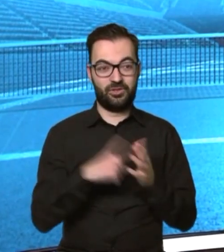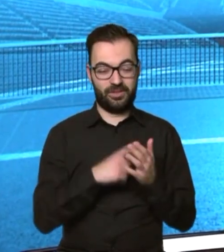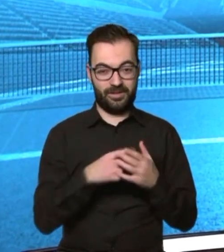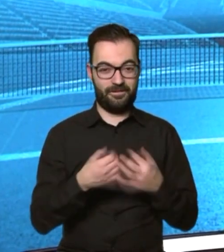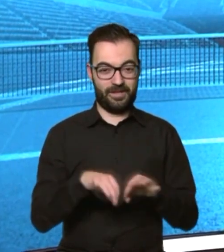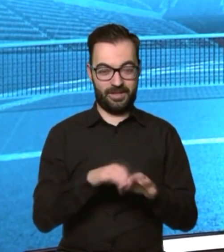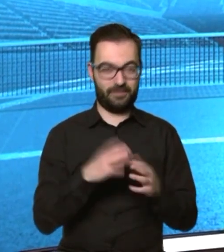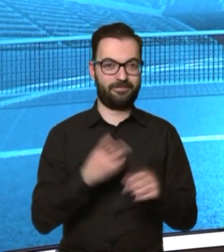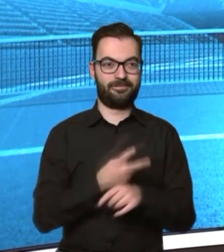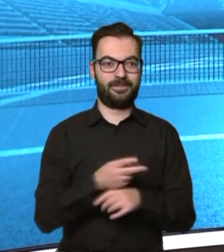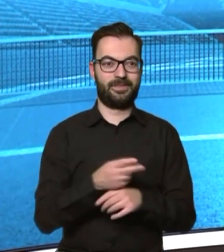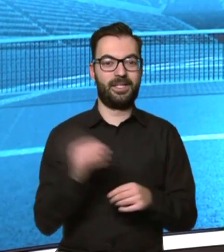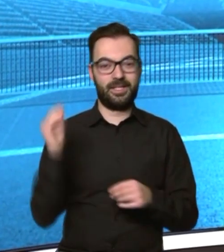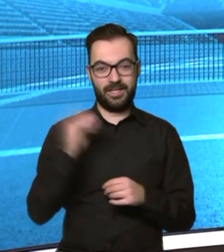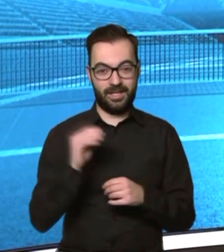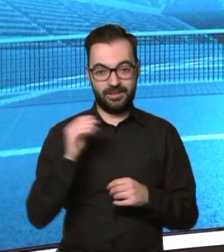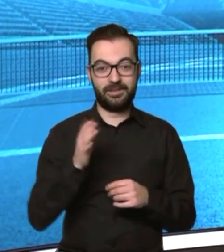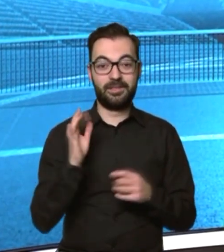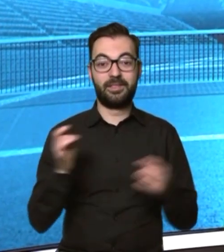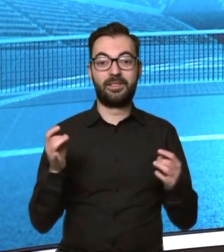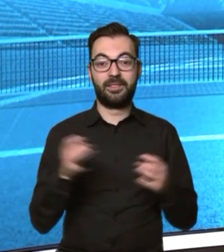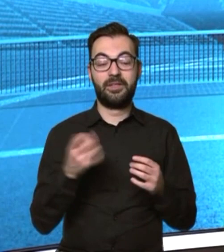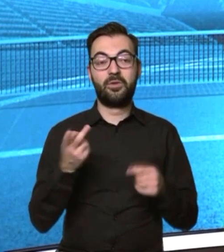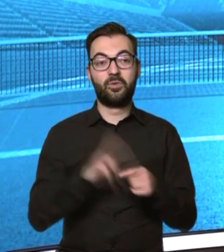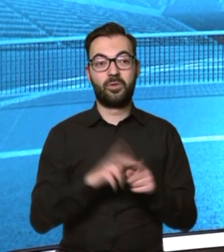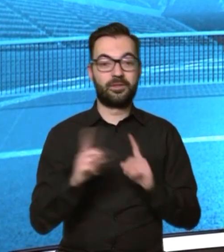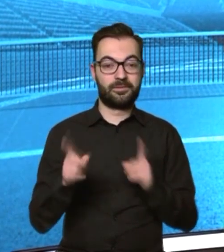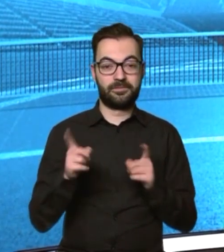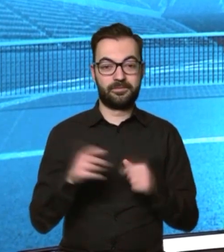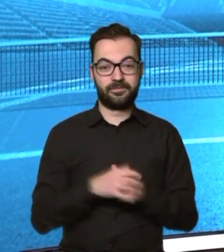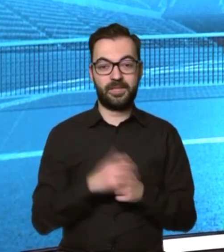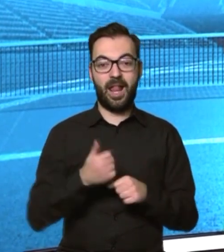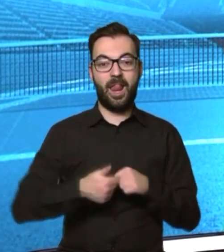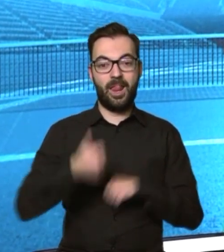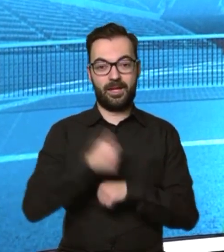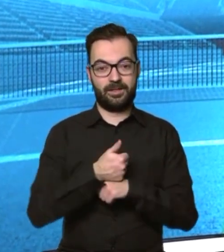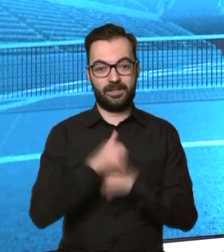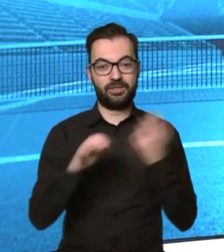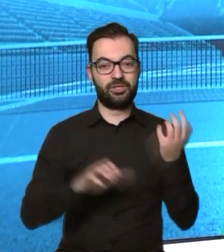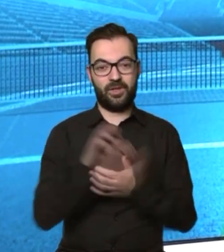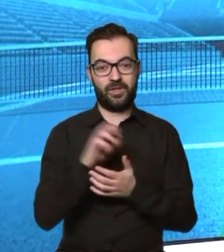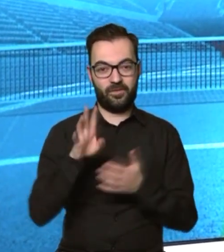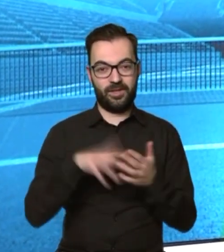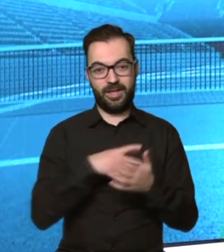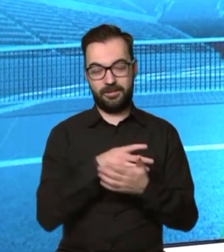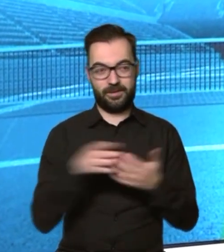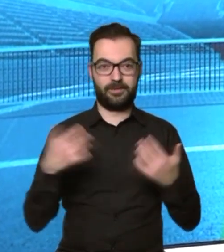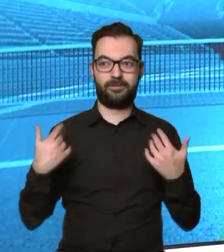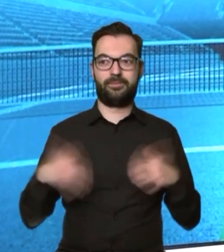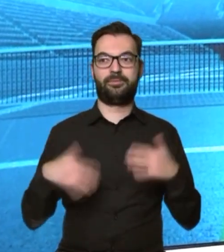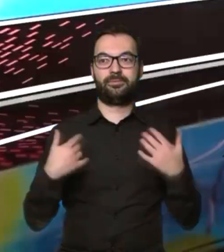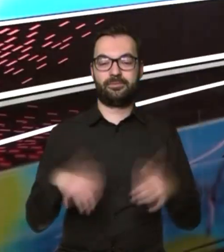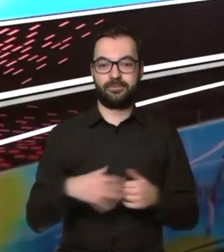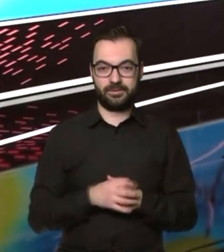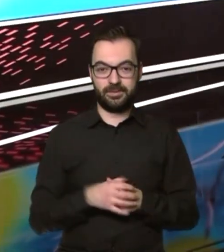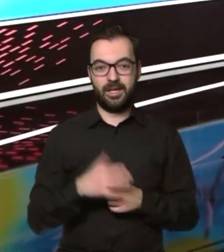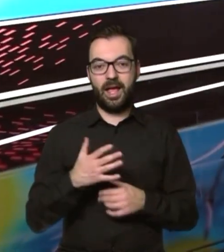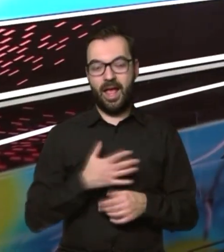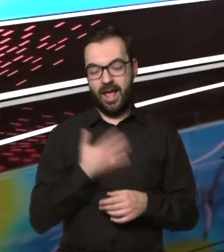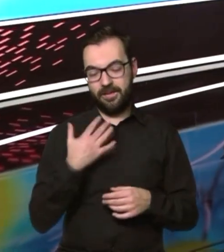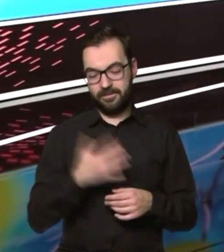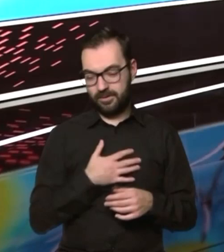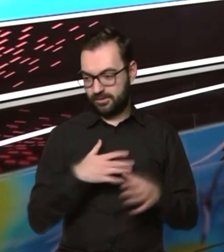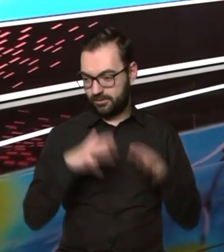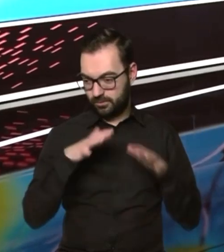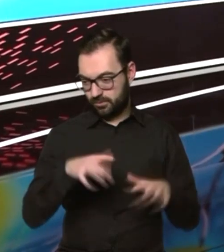i jeszcze zagrają o to, który z nich zostanie liderem światowego rankingu. Także tak jak mówię, stawka ogromne emocji na pewno